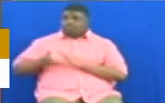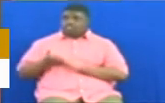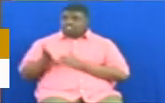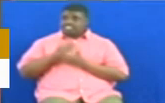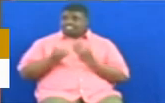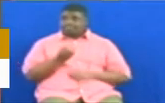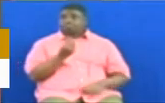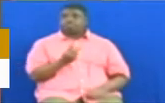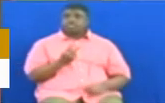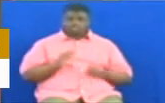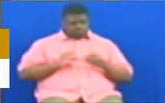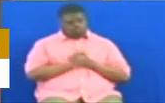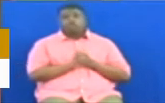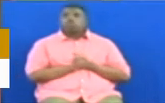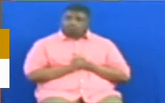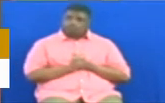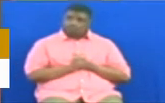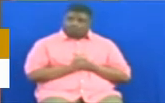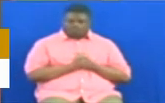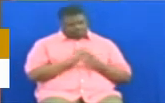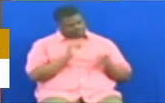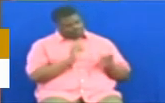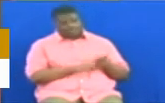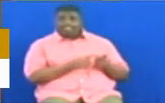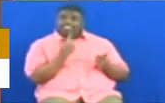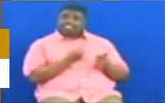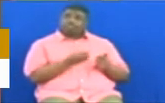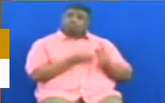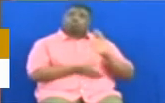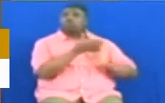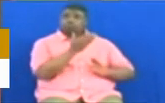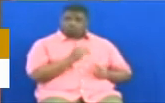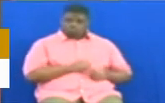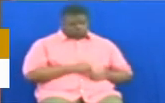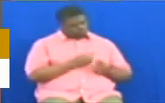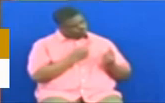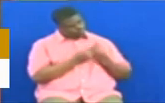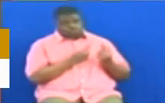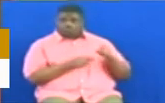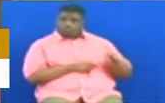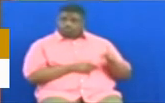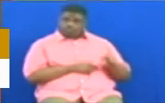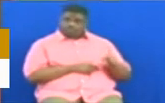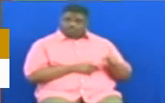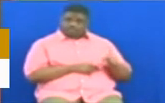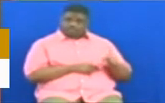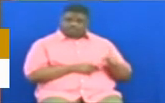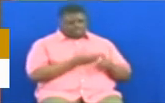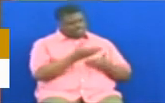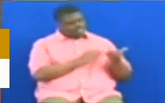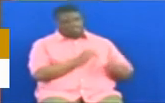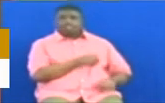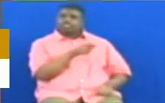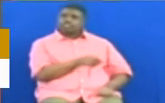pande mbili za muungano. Lakini kama tulivyokusema mwanzoni, tukizungumzia swala la license hapa